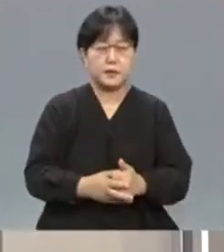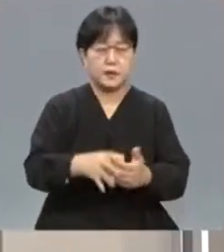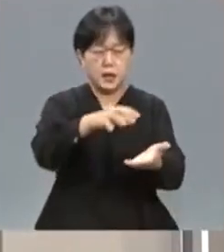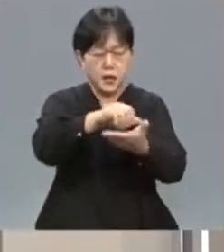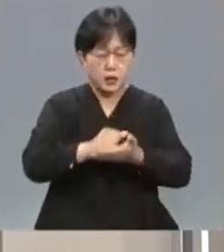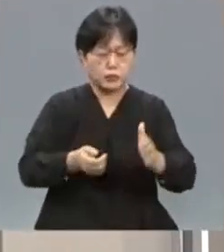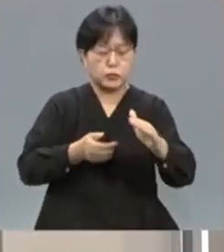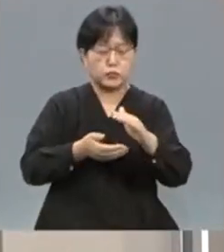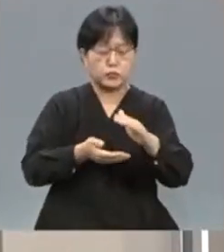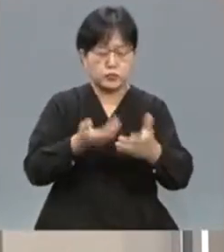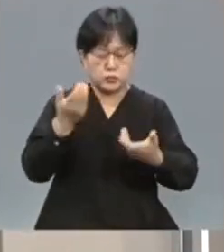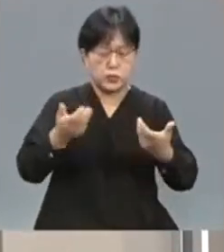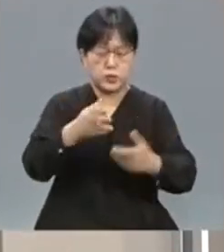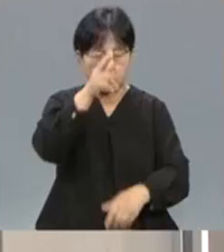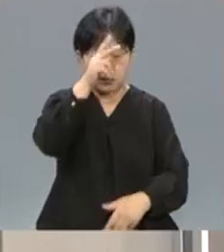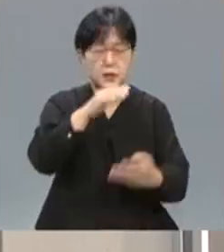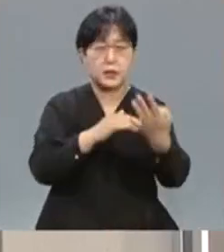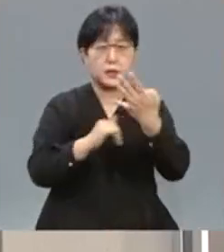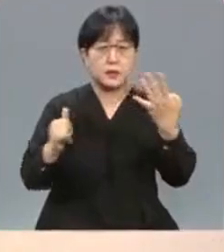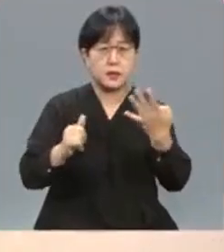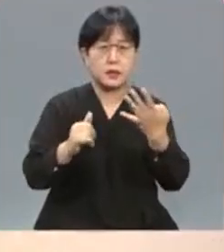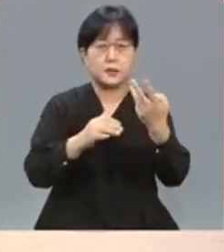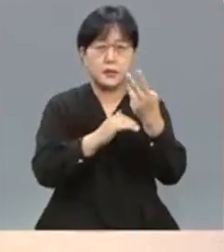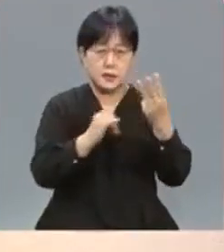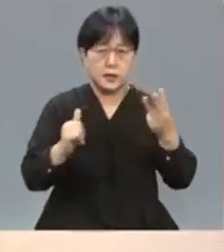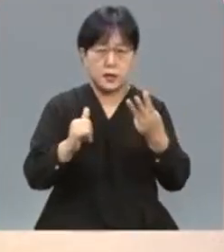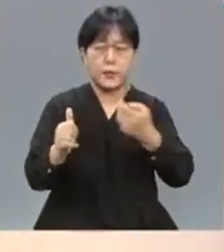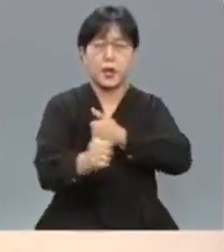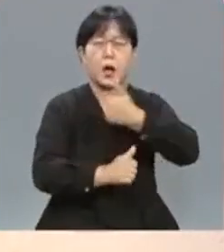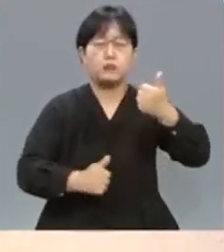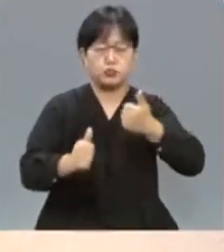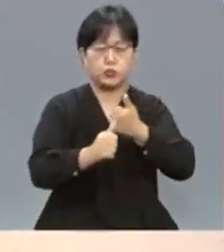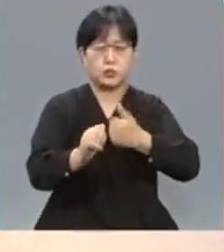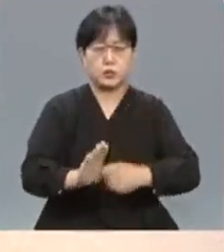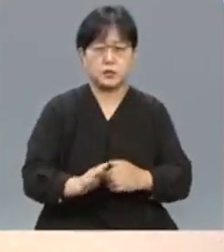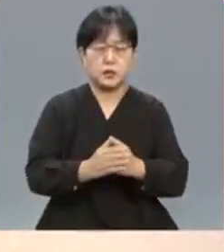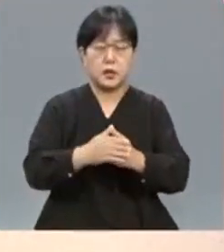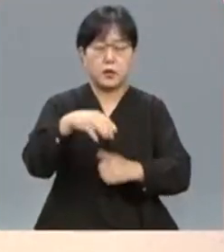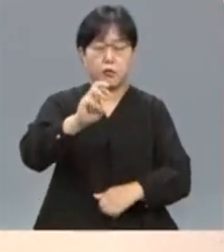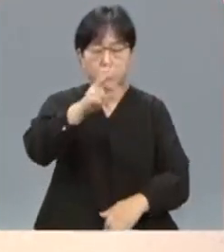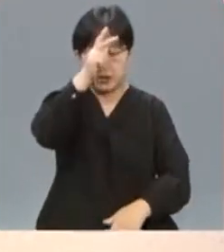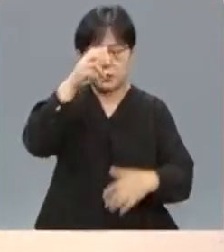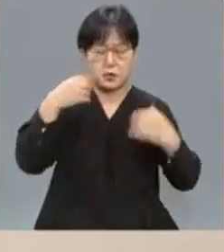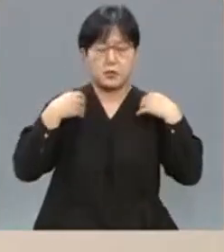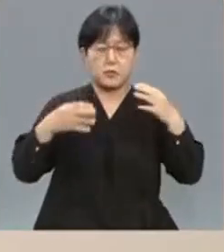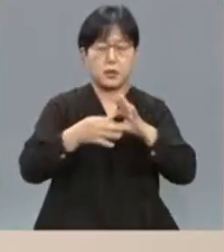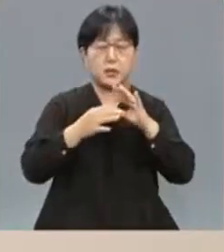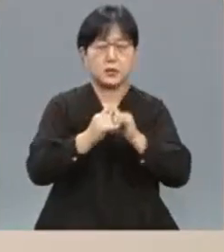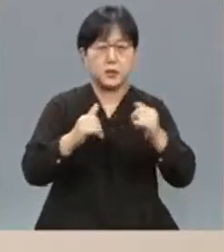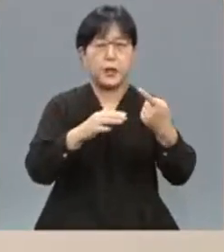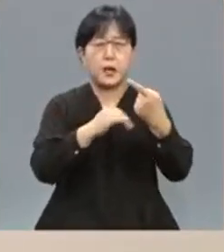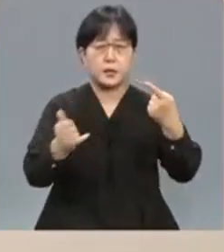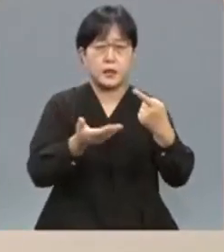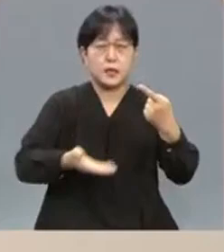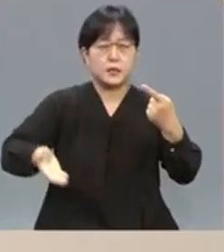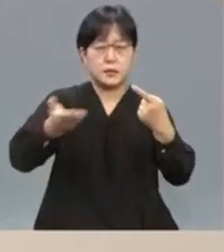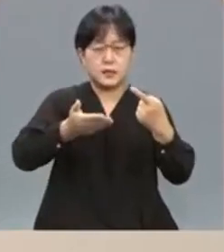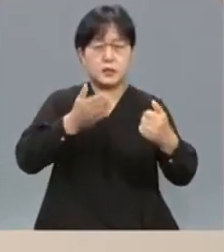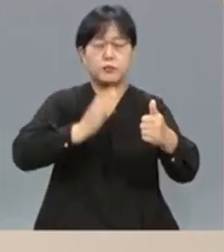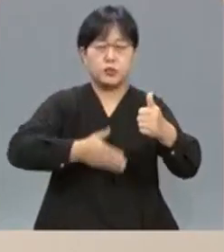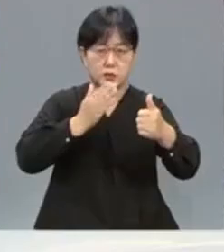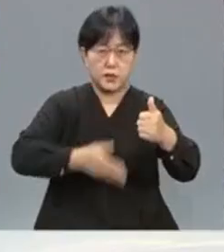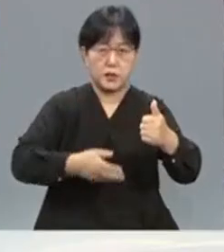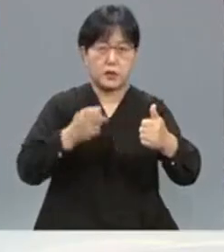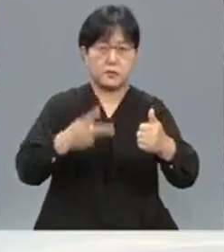압수수색 대상 경찰관은 모두 4명인데 3명은 간부급입니다. 광주경찰청 관계자는 1명은 승진 청탁